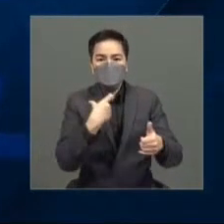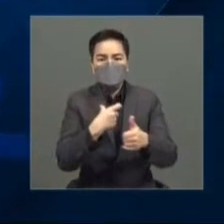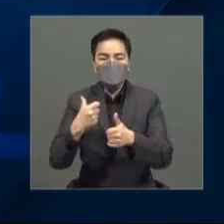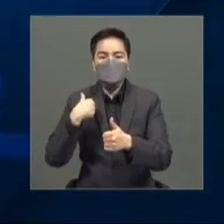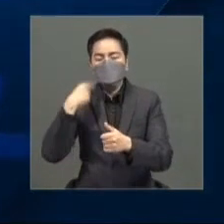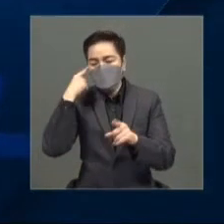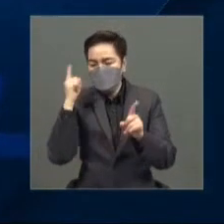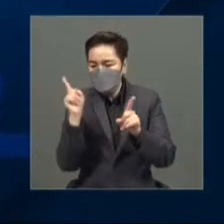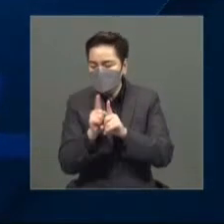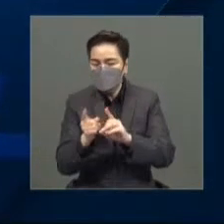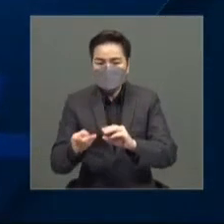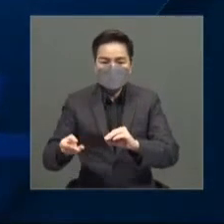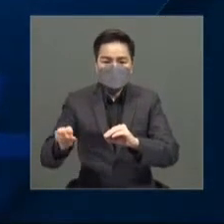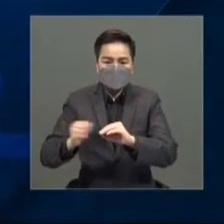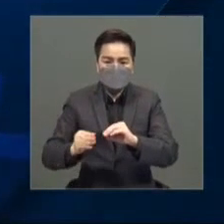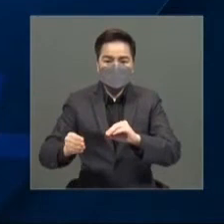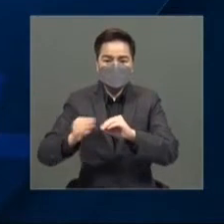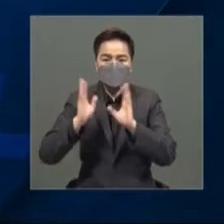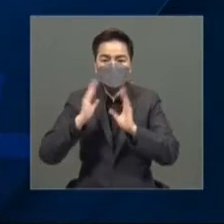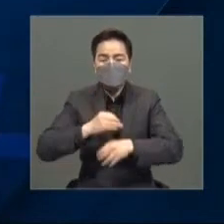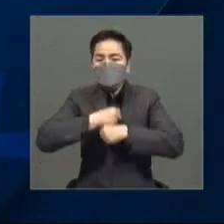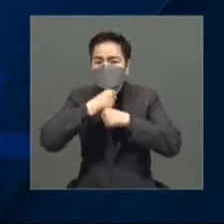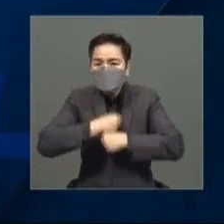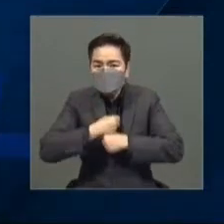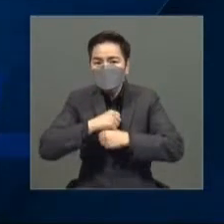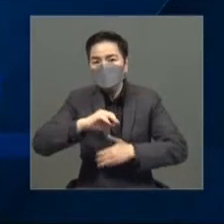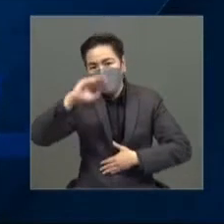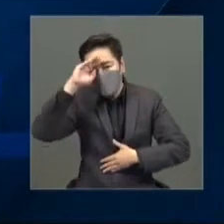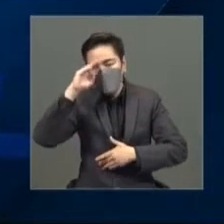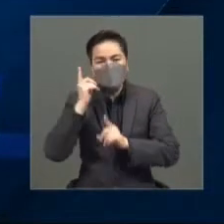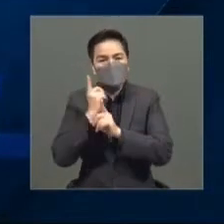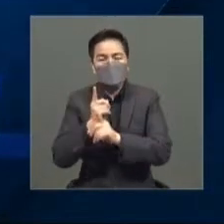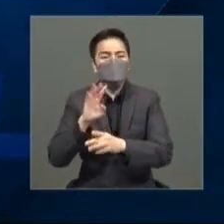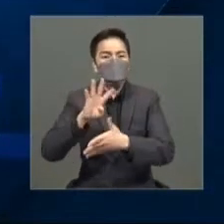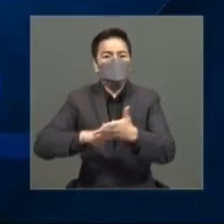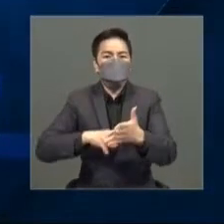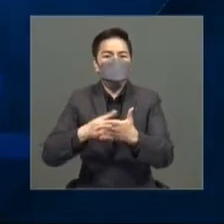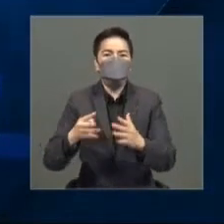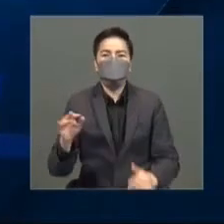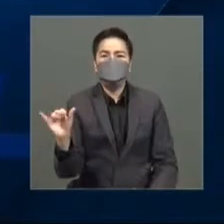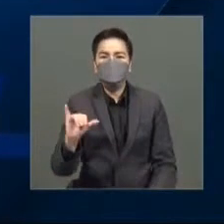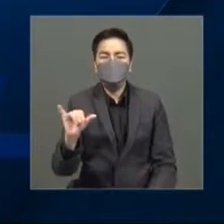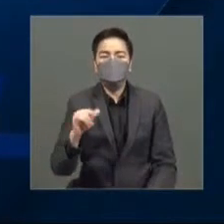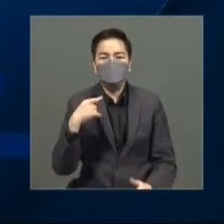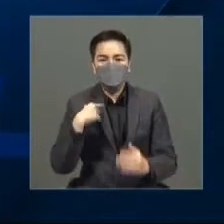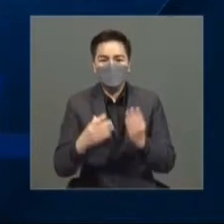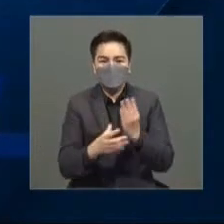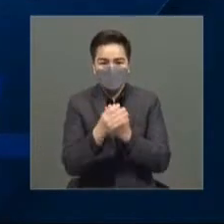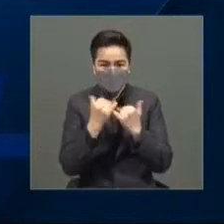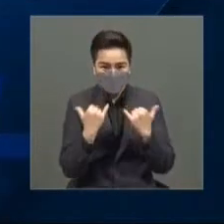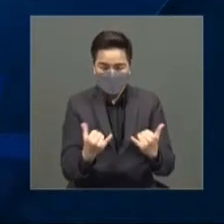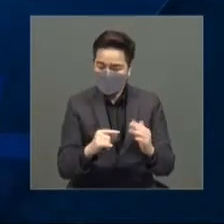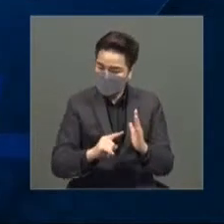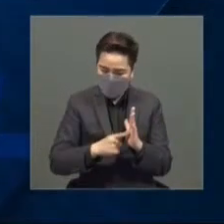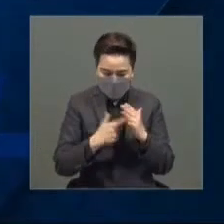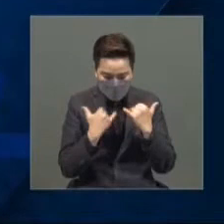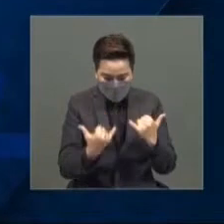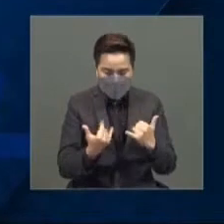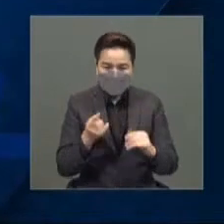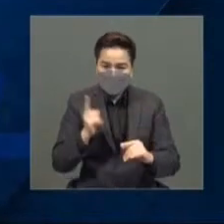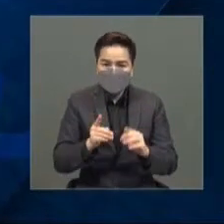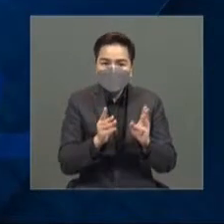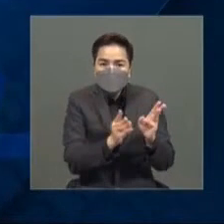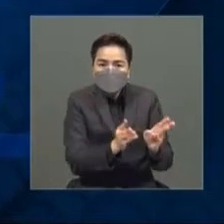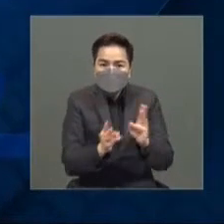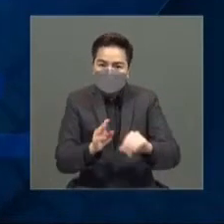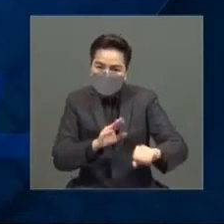ยังไม่ได้เพิ่มปริมาณผู้สูงอายุหรือ7กลุ่มโรคตามนโยบายตามแผนในสัปดาห์นี้จากนี้เนี่ยนะคะก็คงจะมี